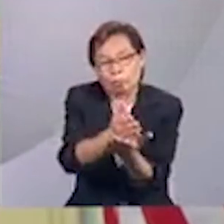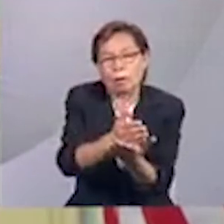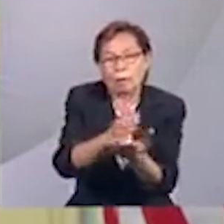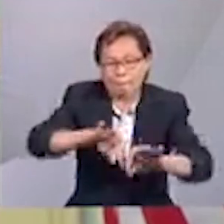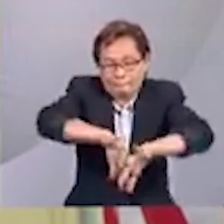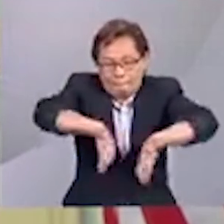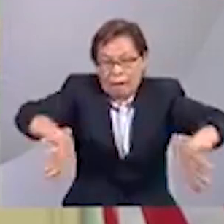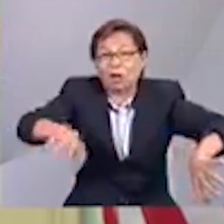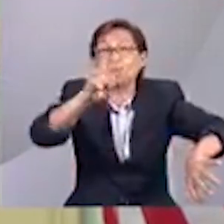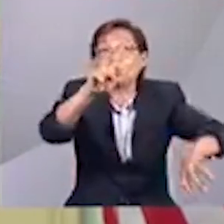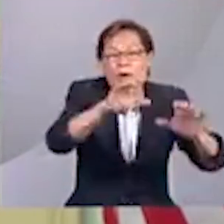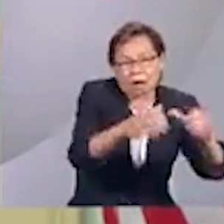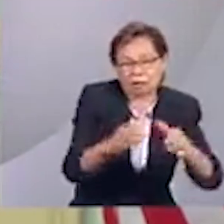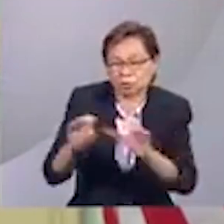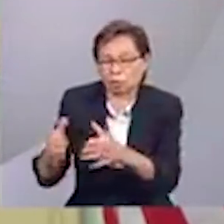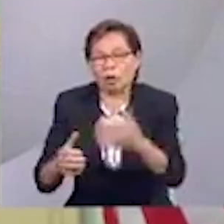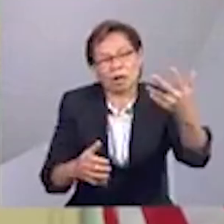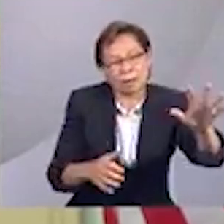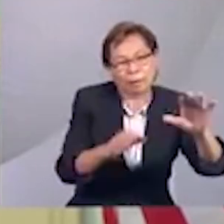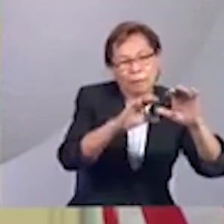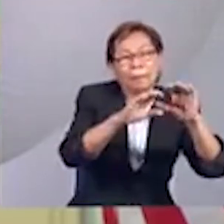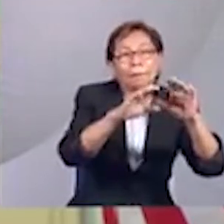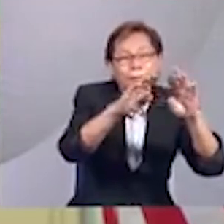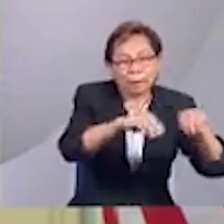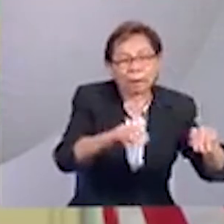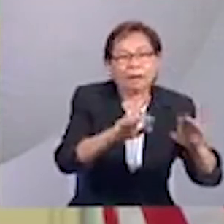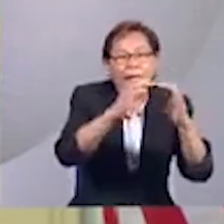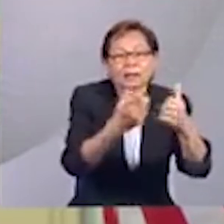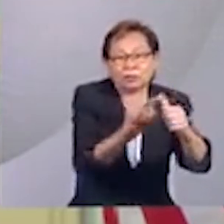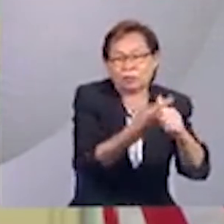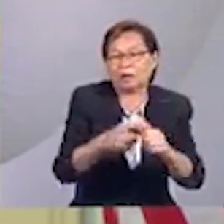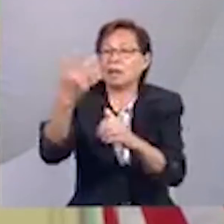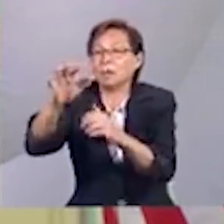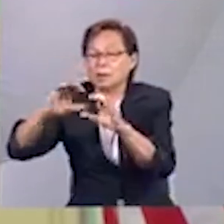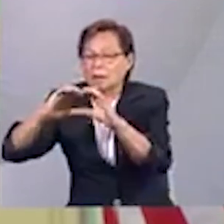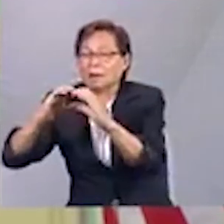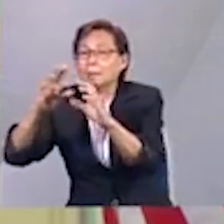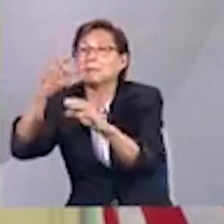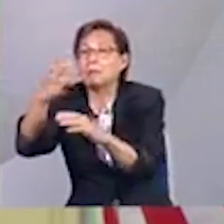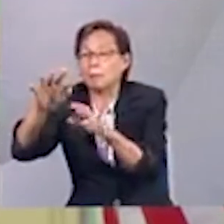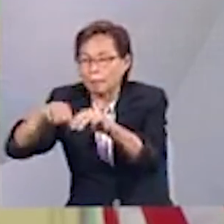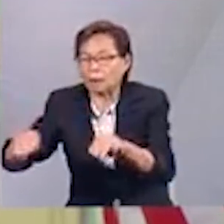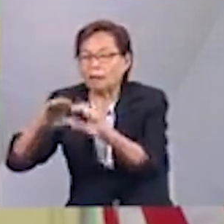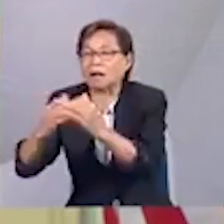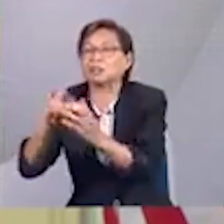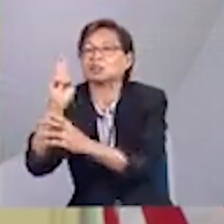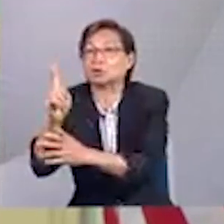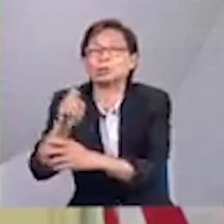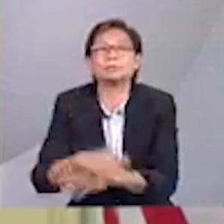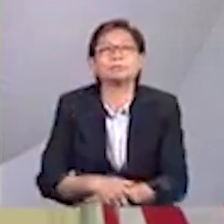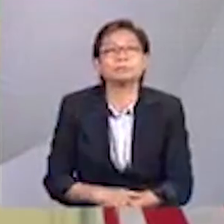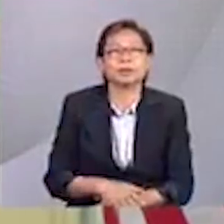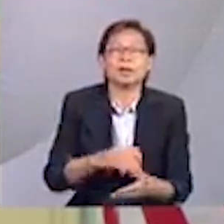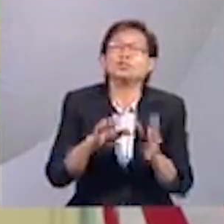kelas tersebut, akan ada 15 orang pelajar dalam kelas pertama, 15 orang pelajar dalam kelas kedua. Katakanlah